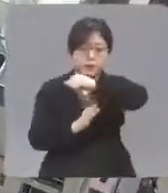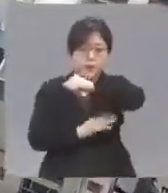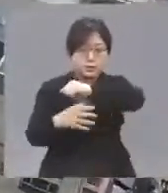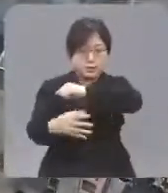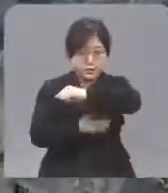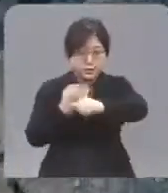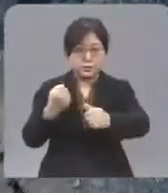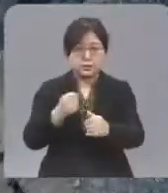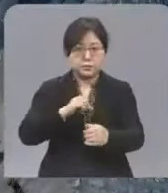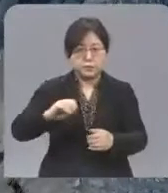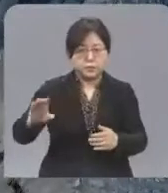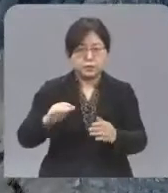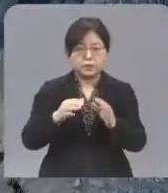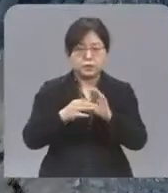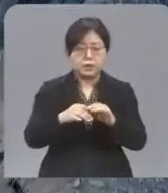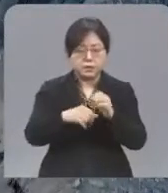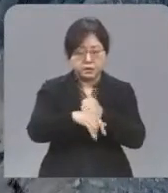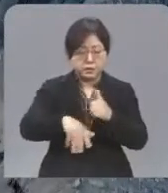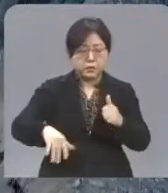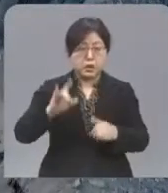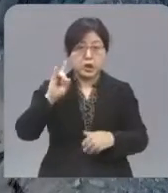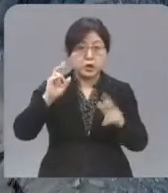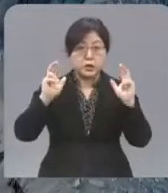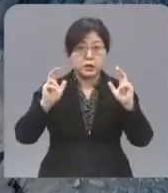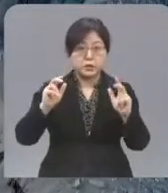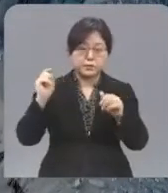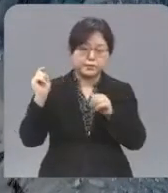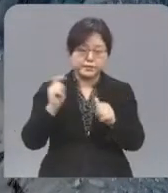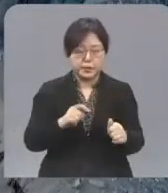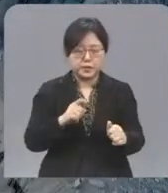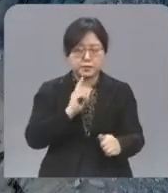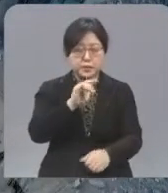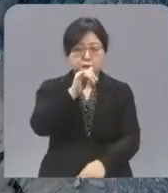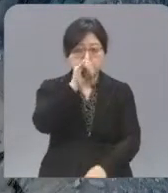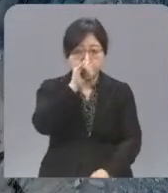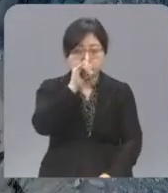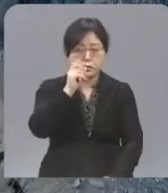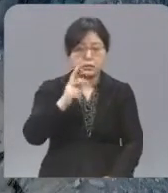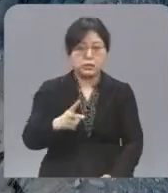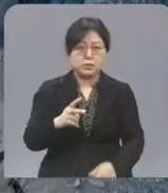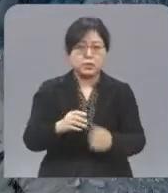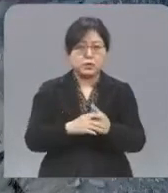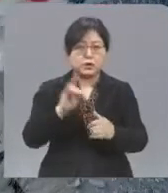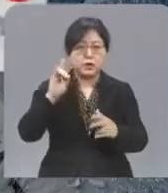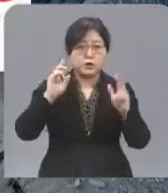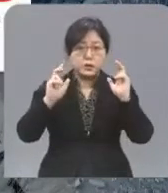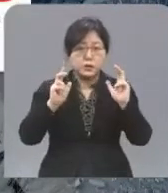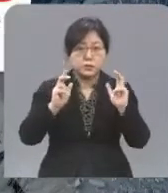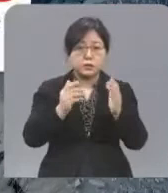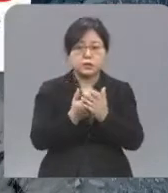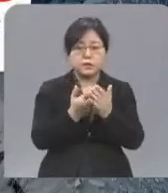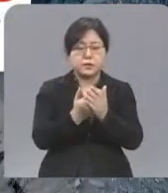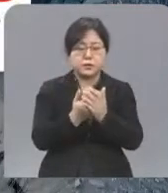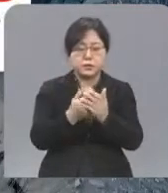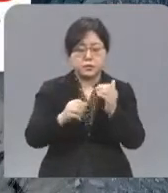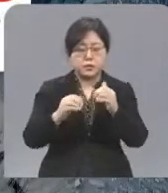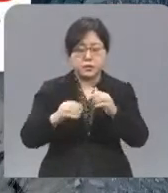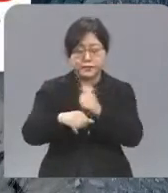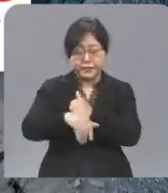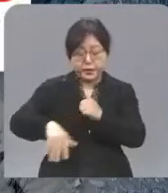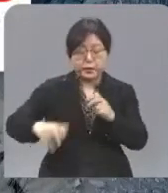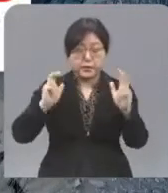철거와 관련해 협력업체는 현산의 지시에 따랐다고 주장하는 반면 현산 측은 협력업체가